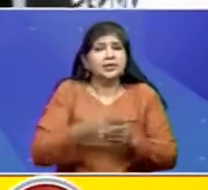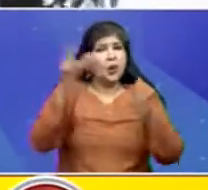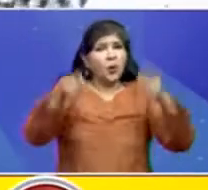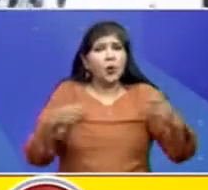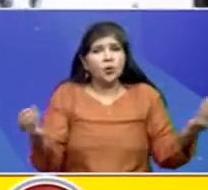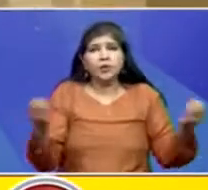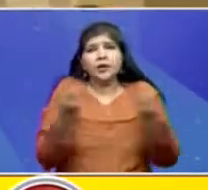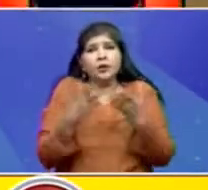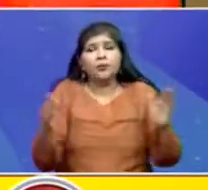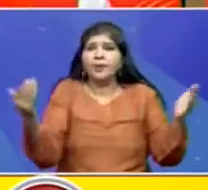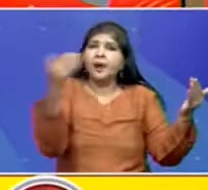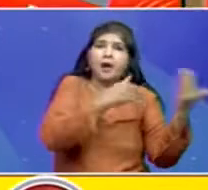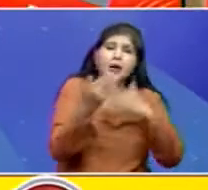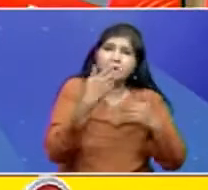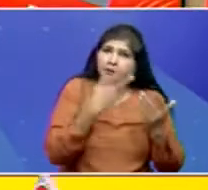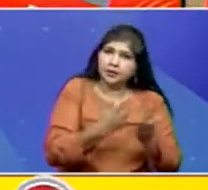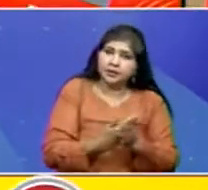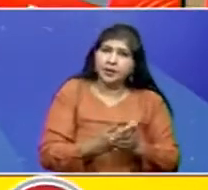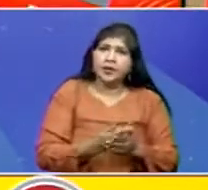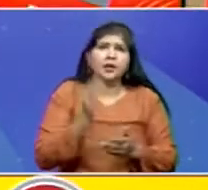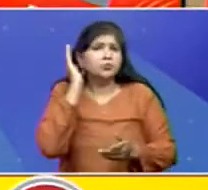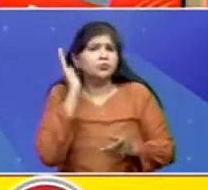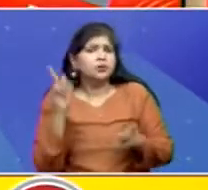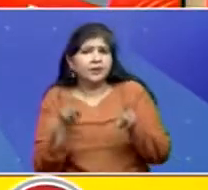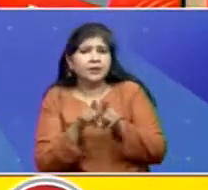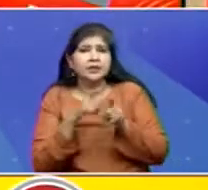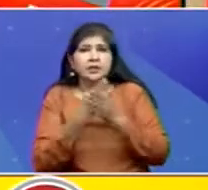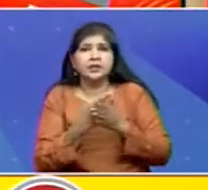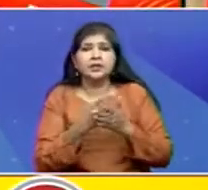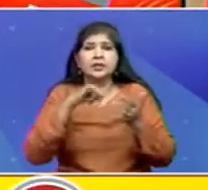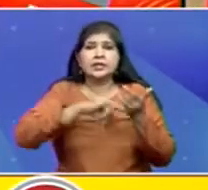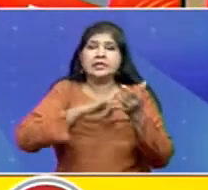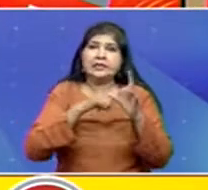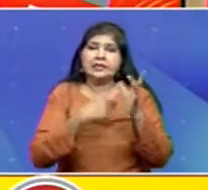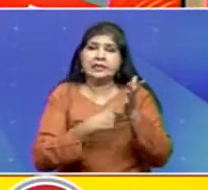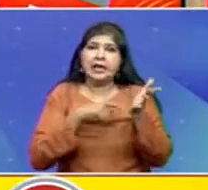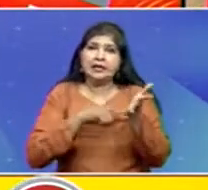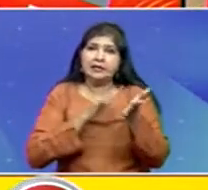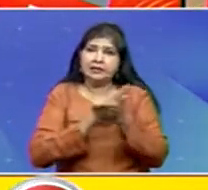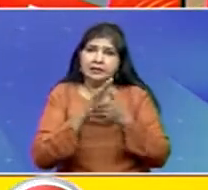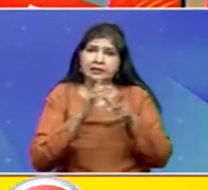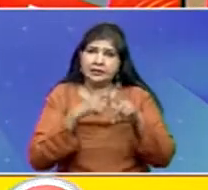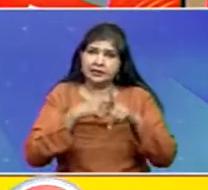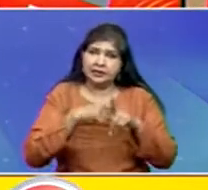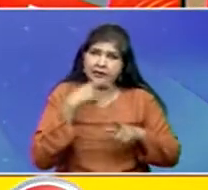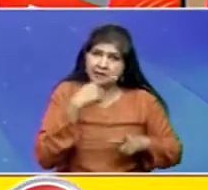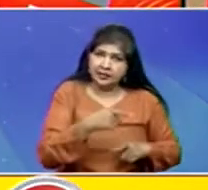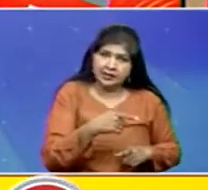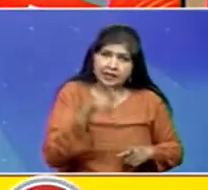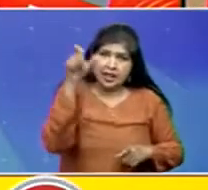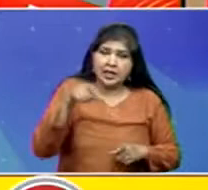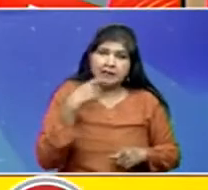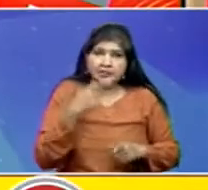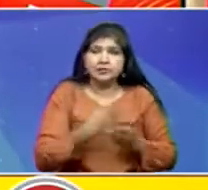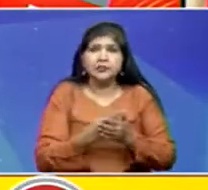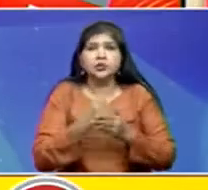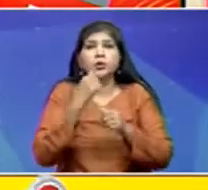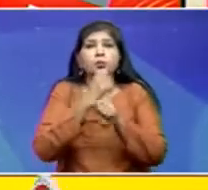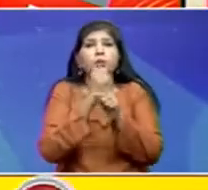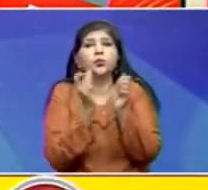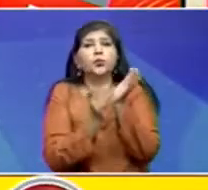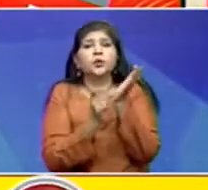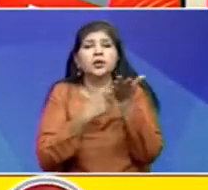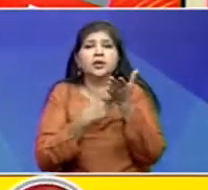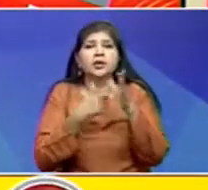गया है एक स्रोता है स्रिमान सार्थक जी सार्थक जी गुरुग्राम में रहते